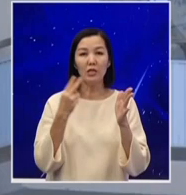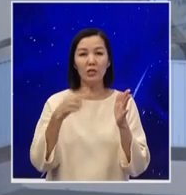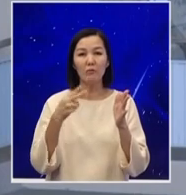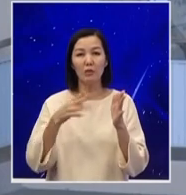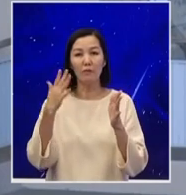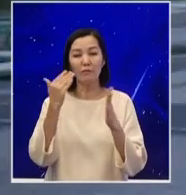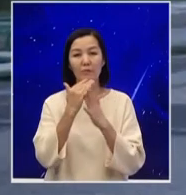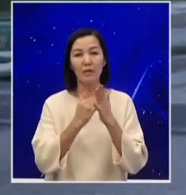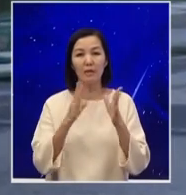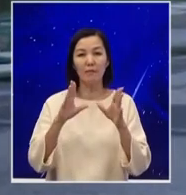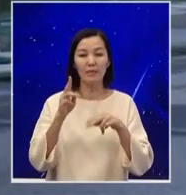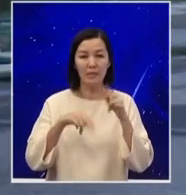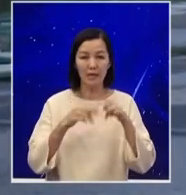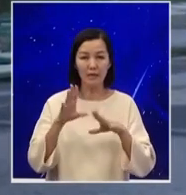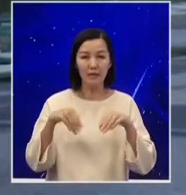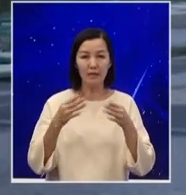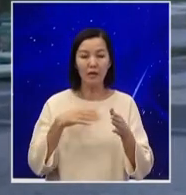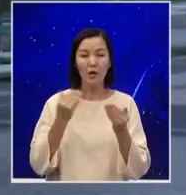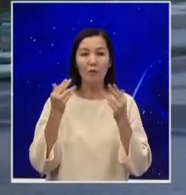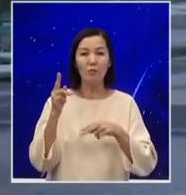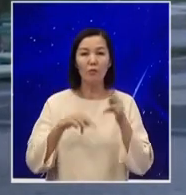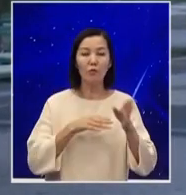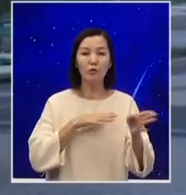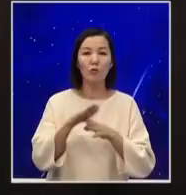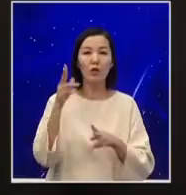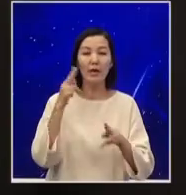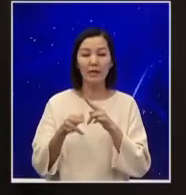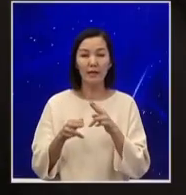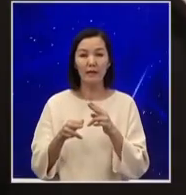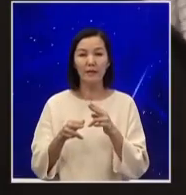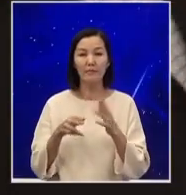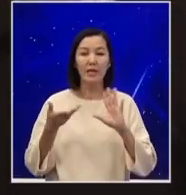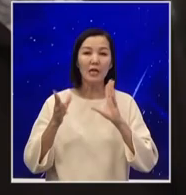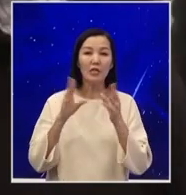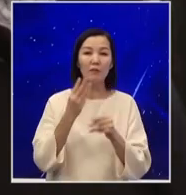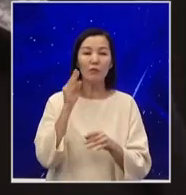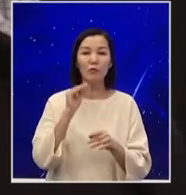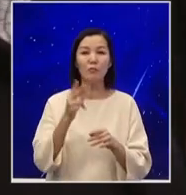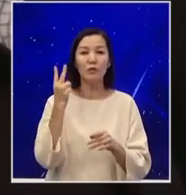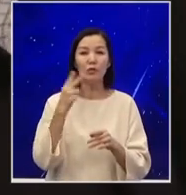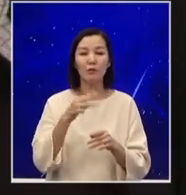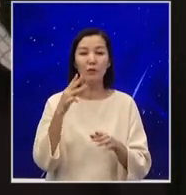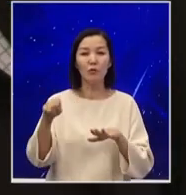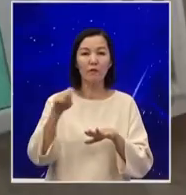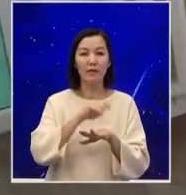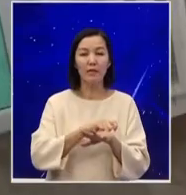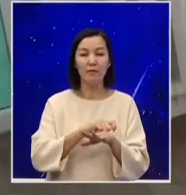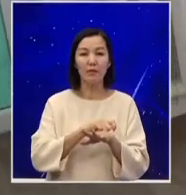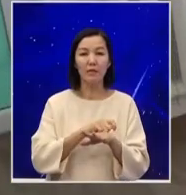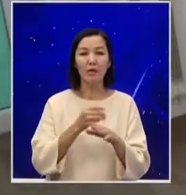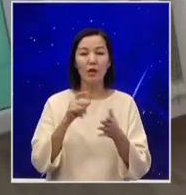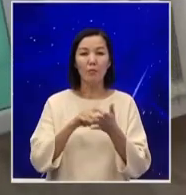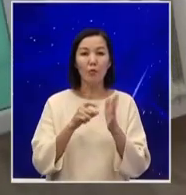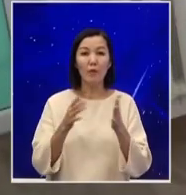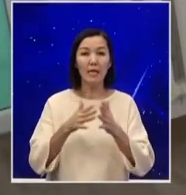7-20-25 бағдарламасы аясында салынды. Бүгінде құрылыс жұмыстары толықтай соңына жетті. Жалпы 3024 шаршы метрді құрайтын нысанның